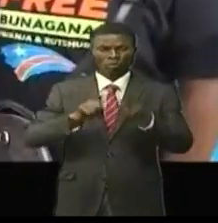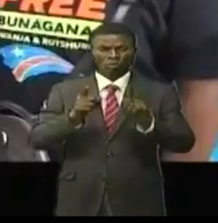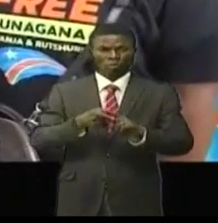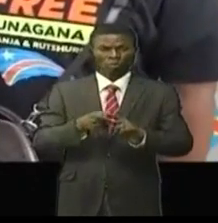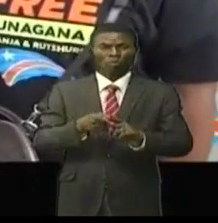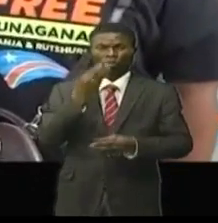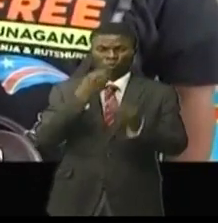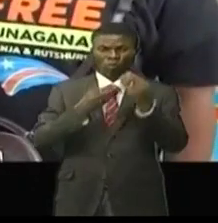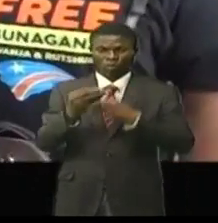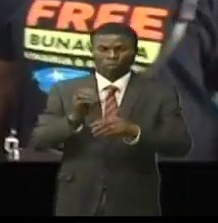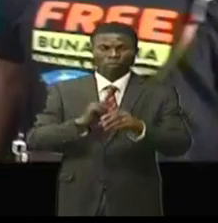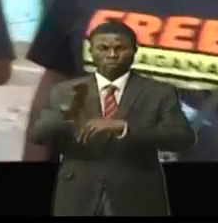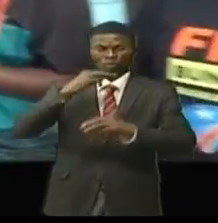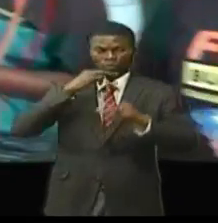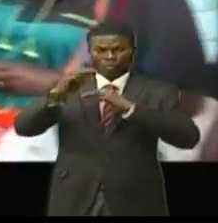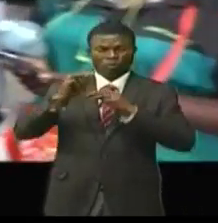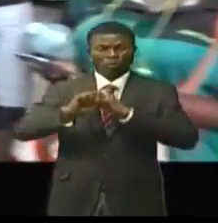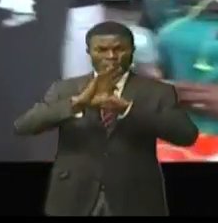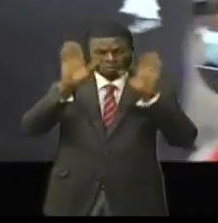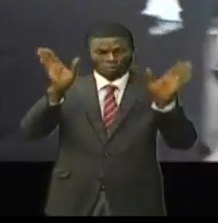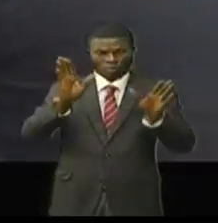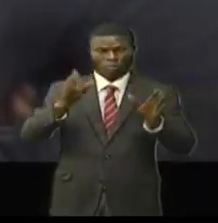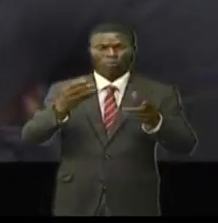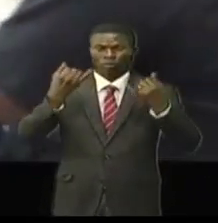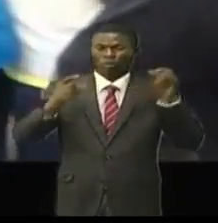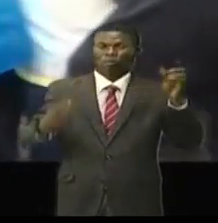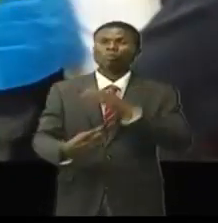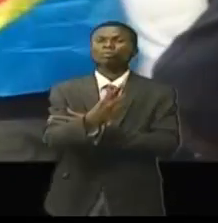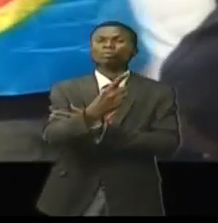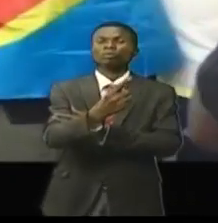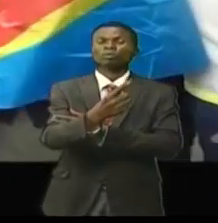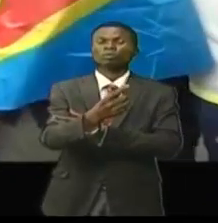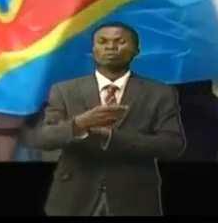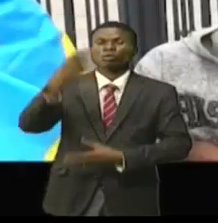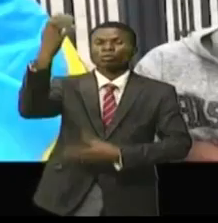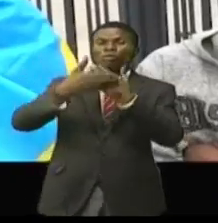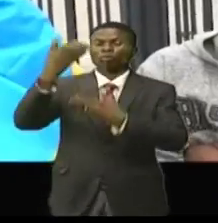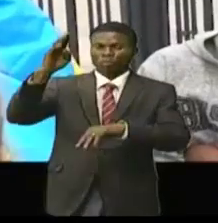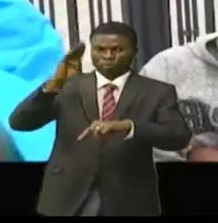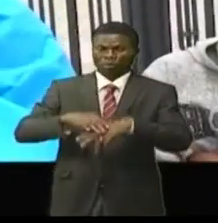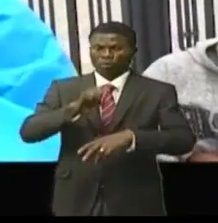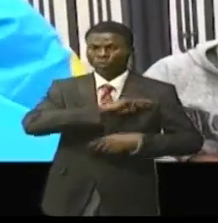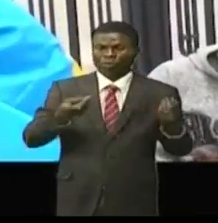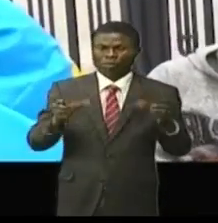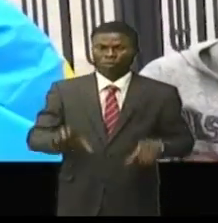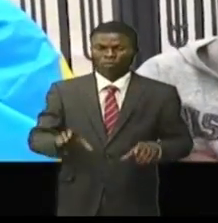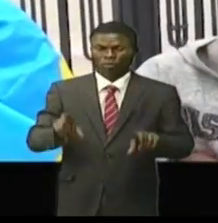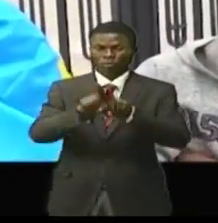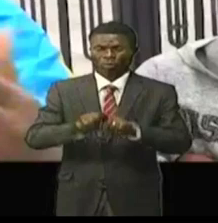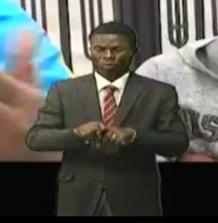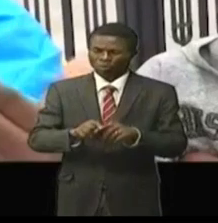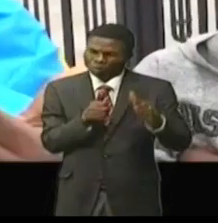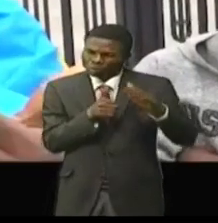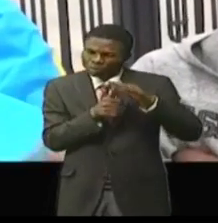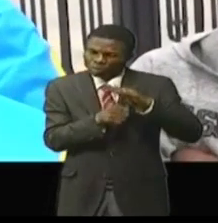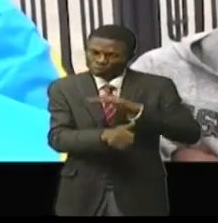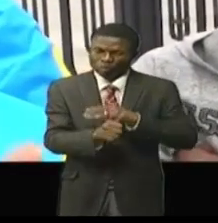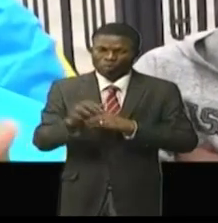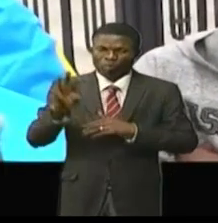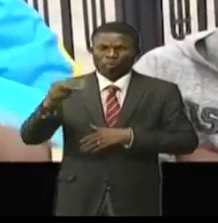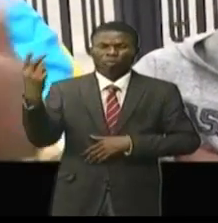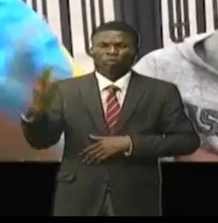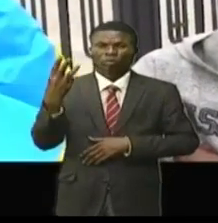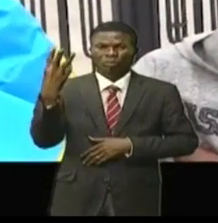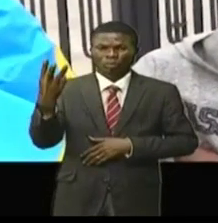Alima envoient un message net et clair pour dénoncer l'occupation rwandaise dans cette partie de la RDC sous couvert 1-23. Nous sommes aujourd'hui prêts à